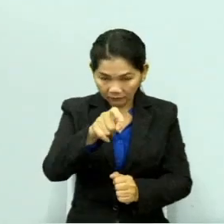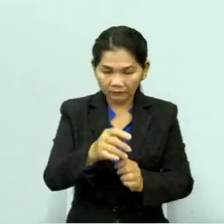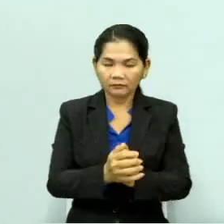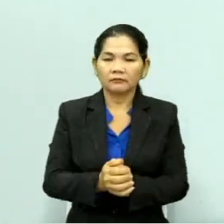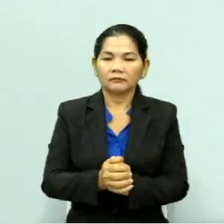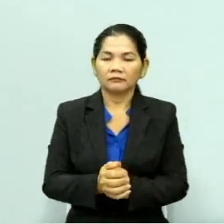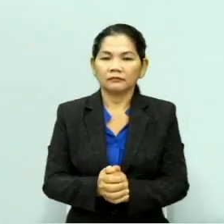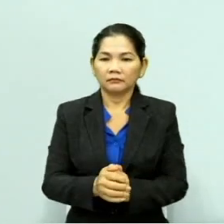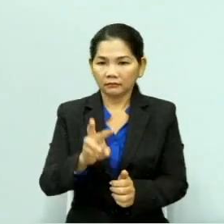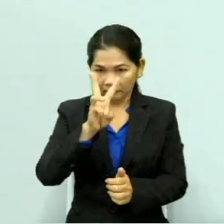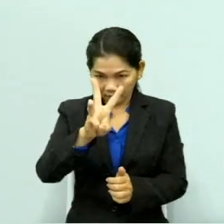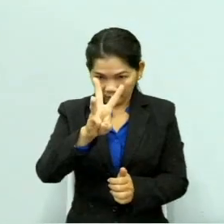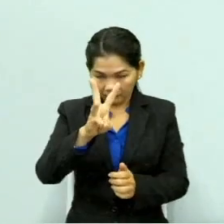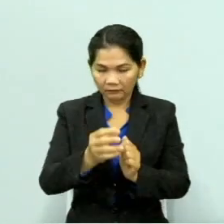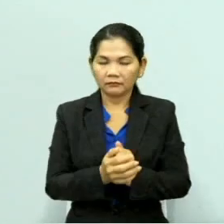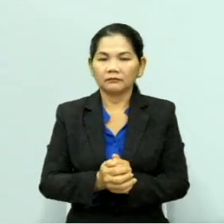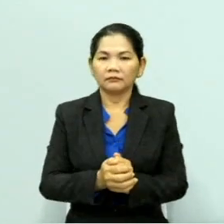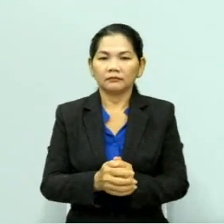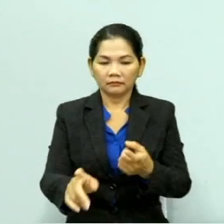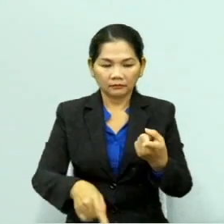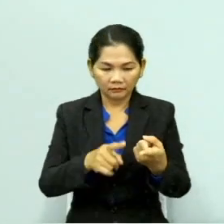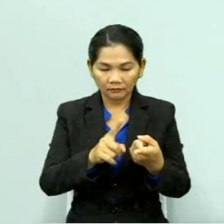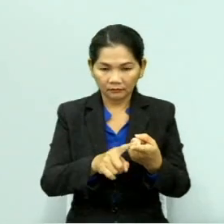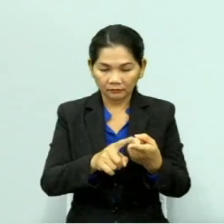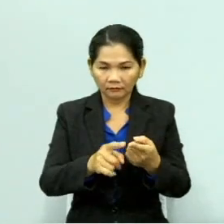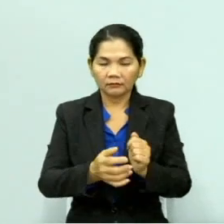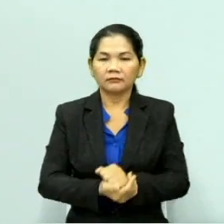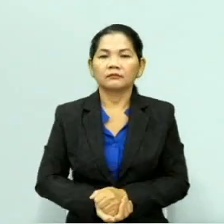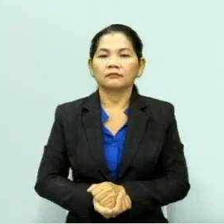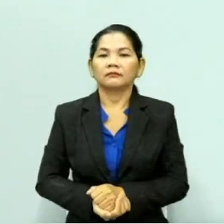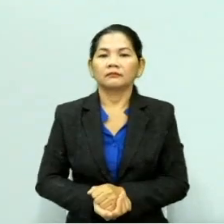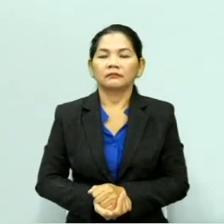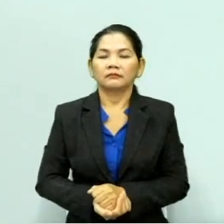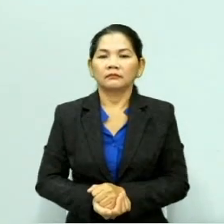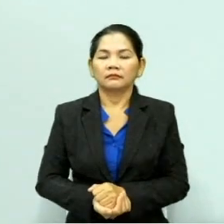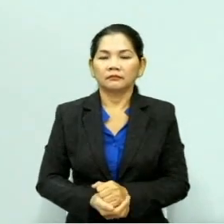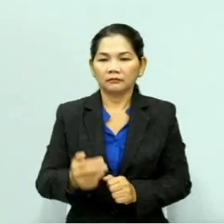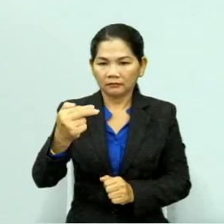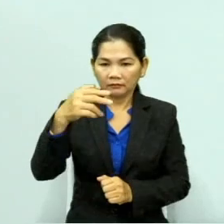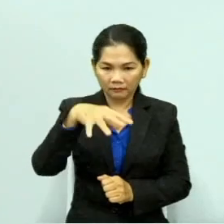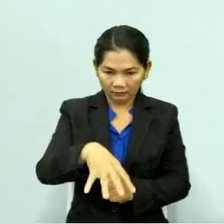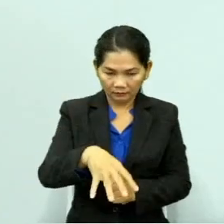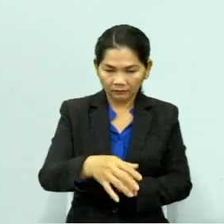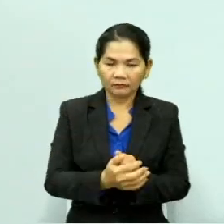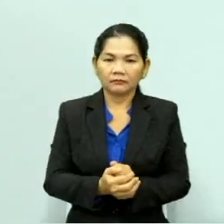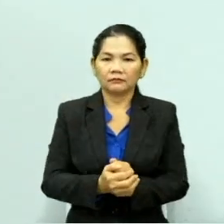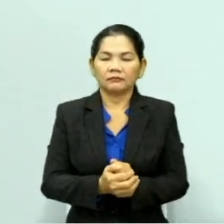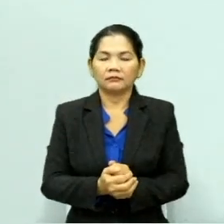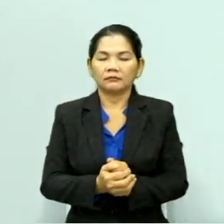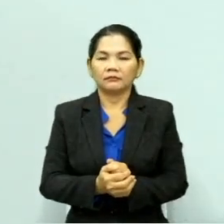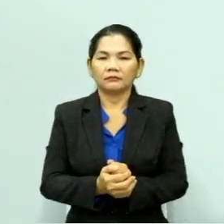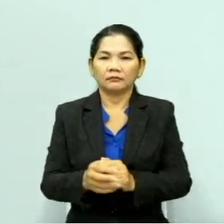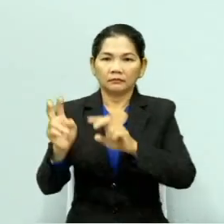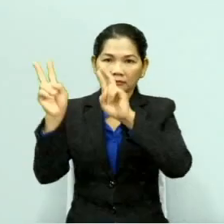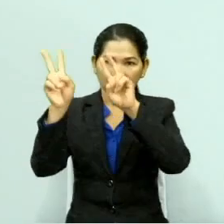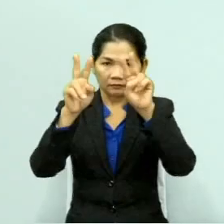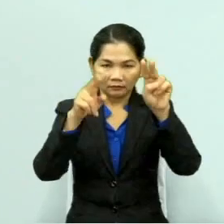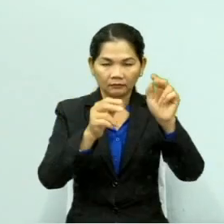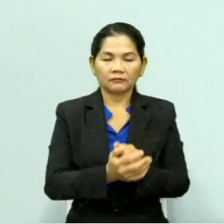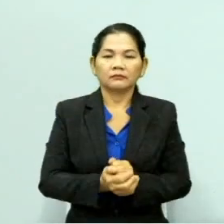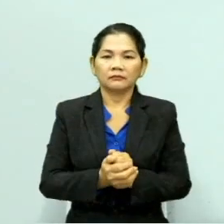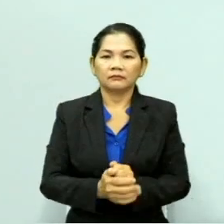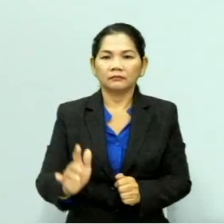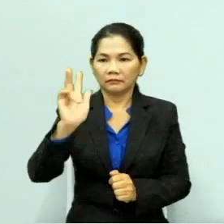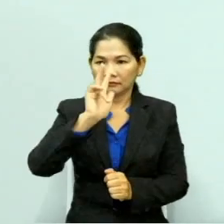cứ chà miền bay nè con chà xùm nù tí muối cứ tiện tương chùm mùi nắng chà tí cần lánh chà tí cần lánh tê sử chó đa chía